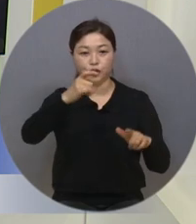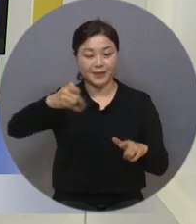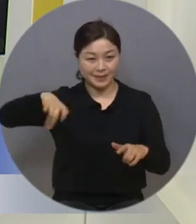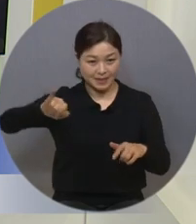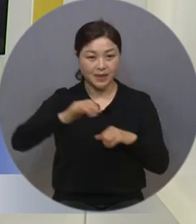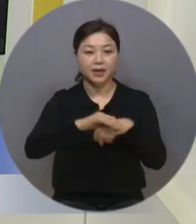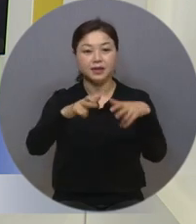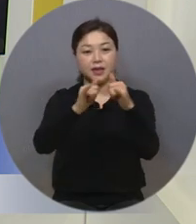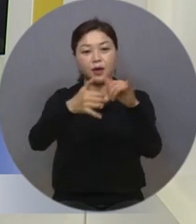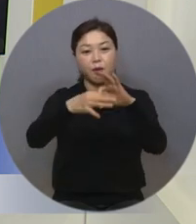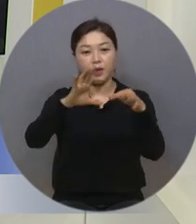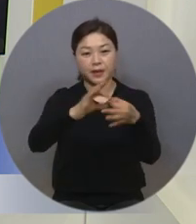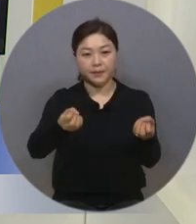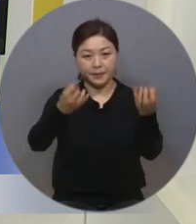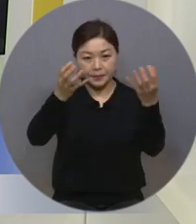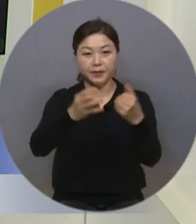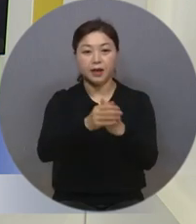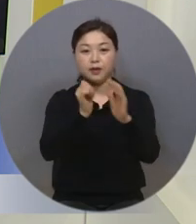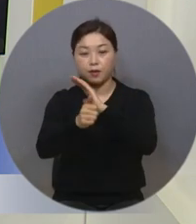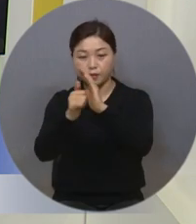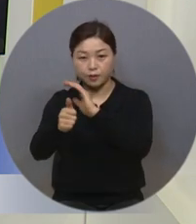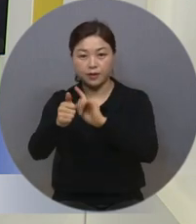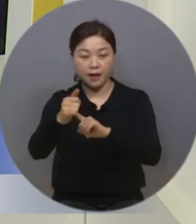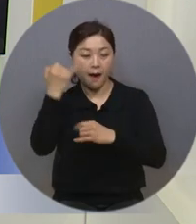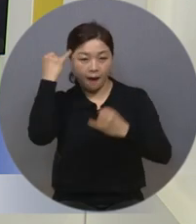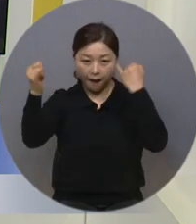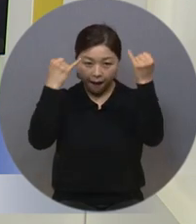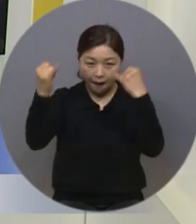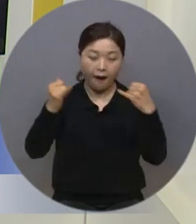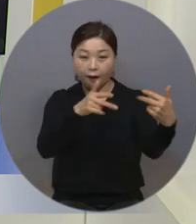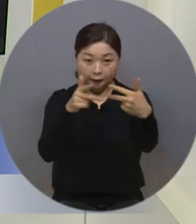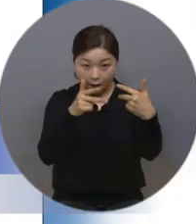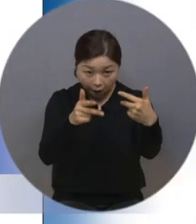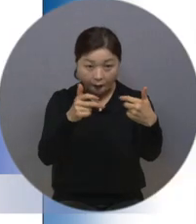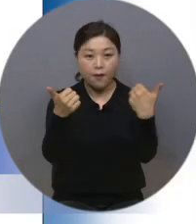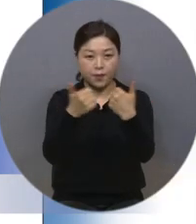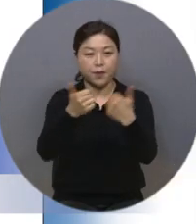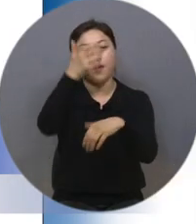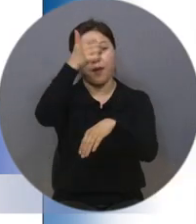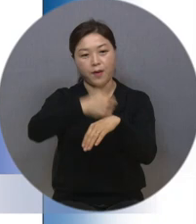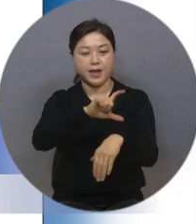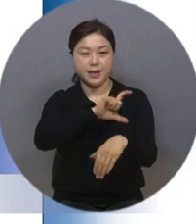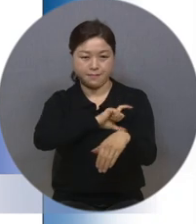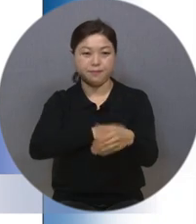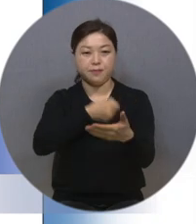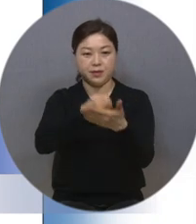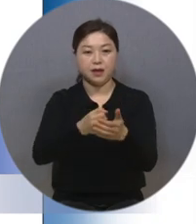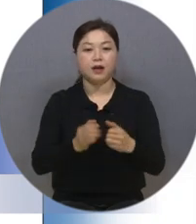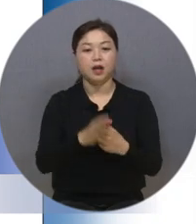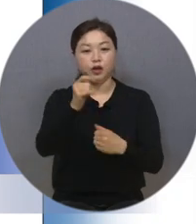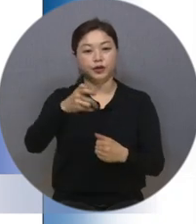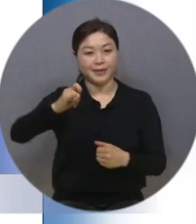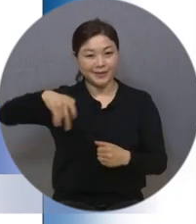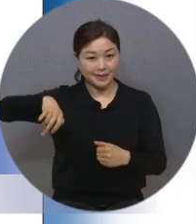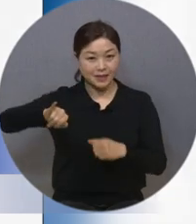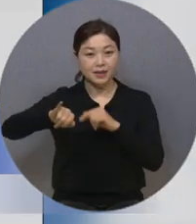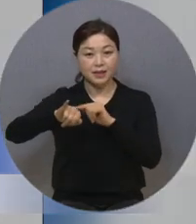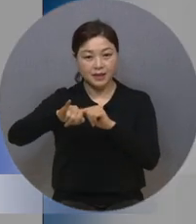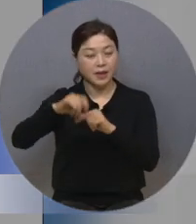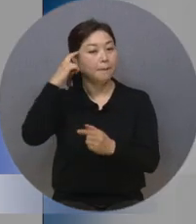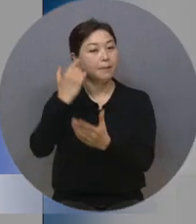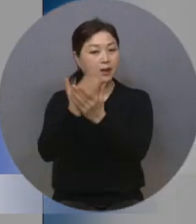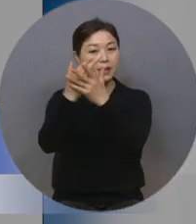올림픽 선수들과의 비대면 아이디어 회의를 통해 탄생된 이름이라고 합니다 특히 유니티는 전 세계